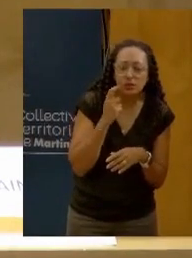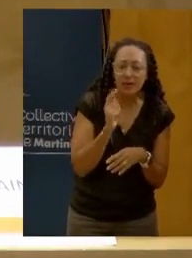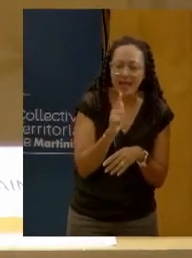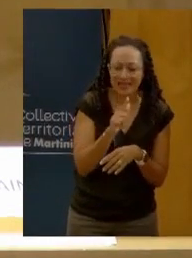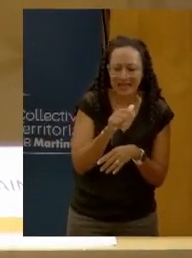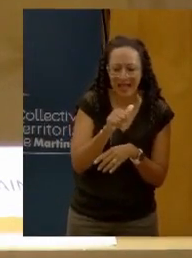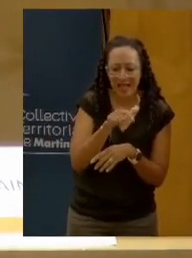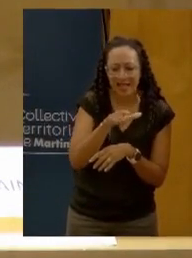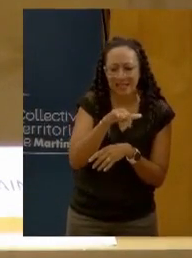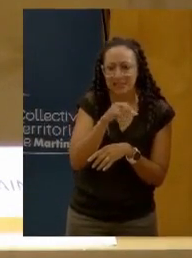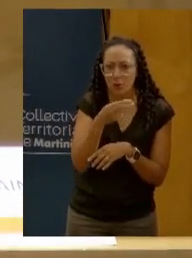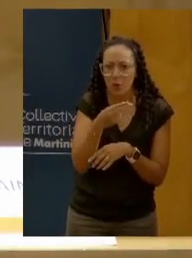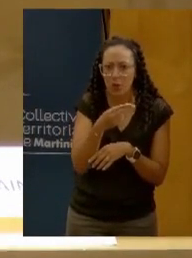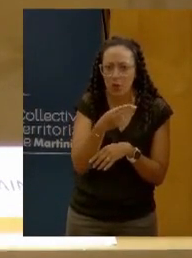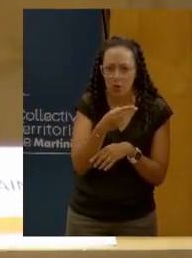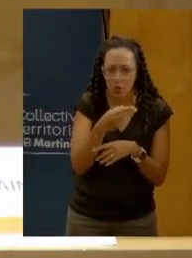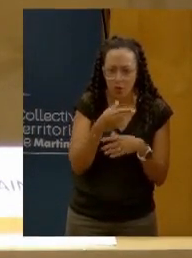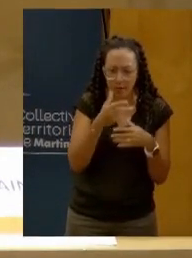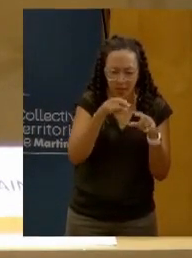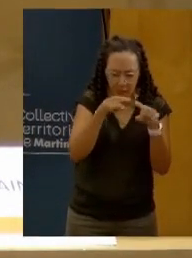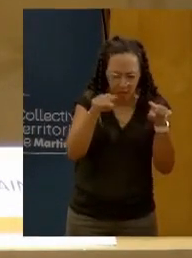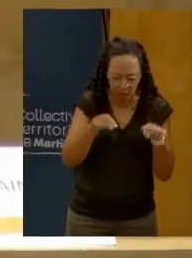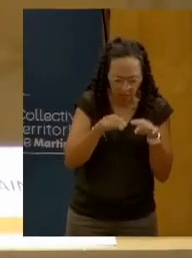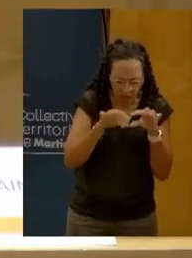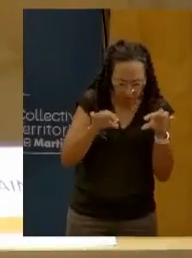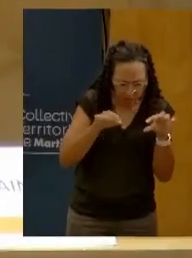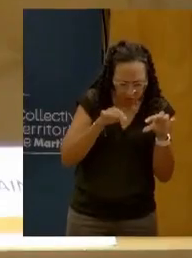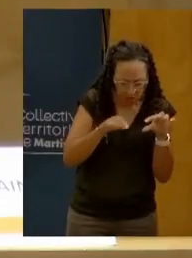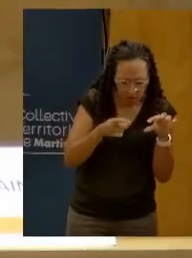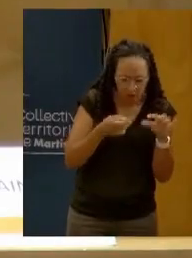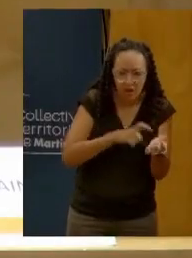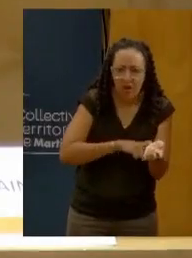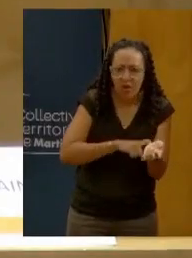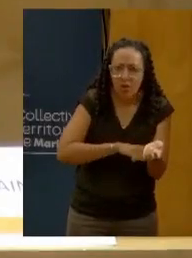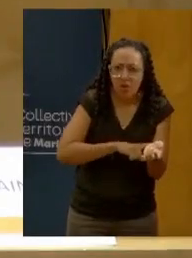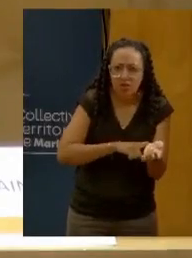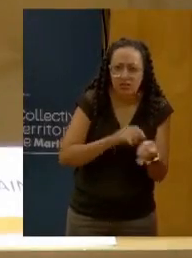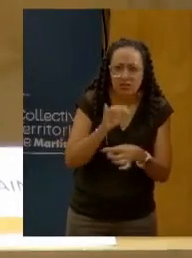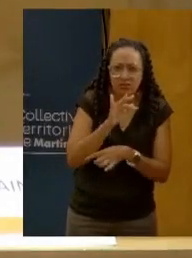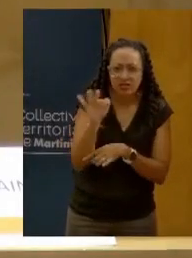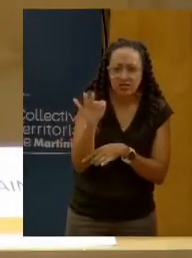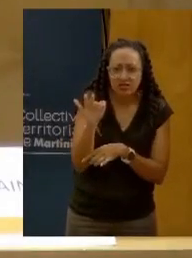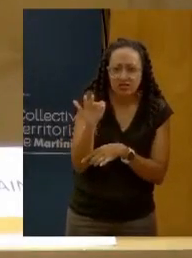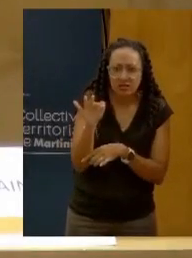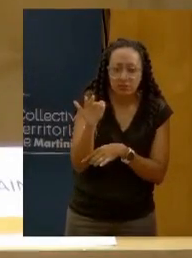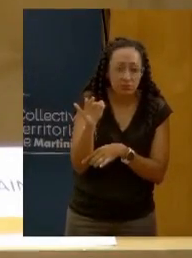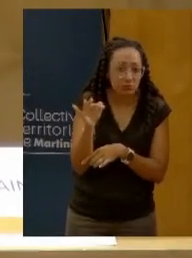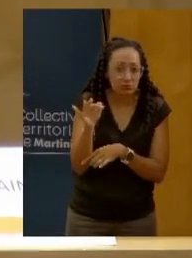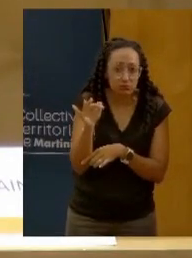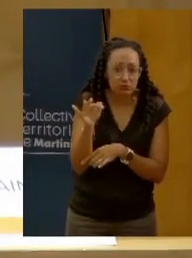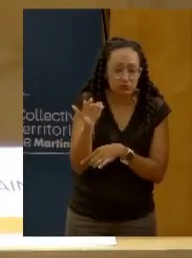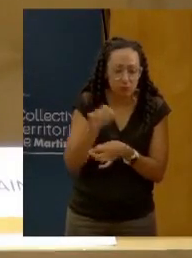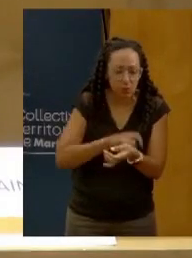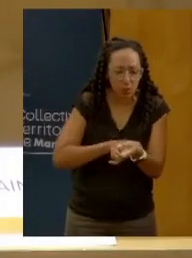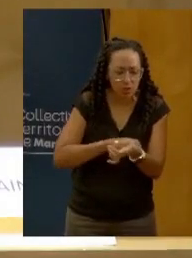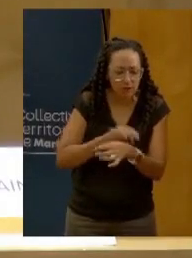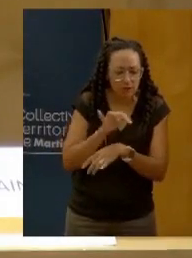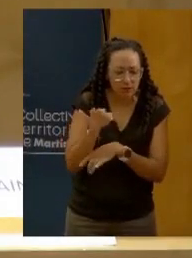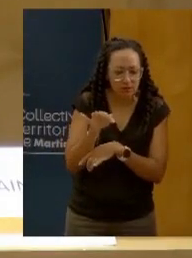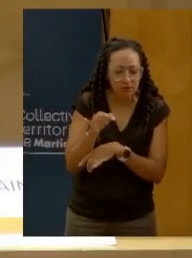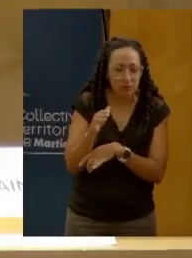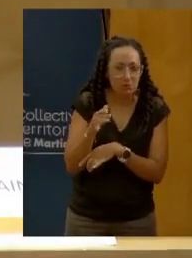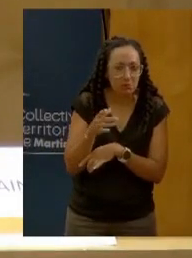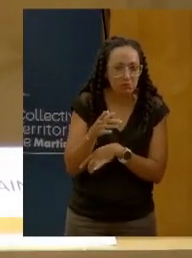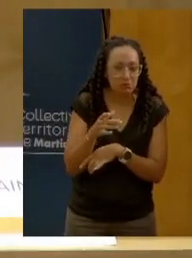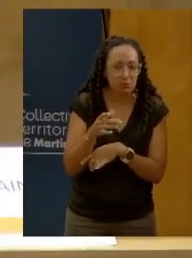et puis en bas du sachet, c'est marqué Origine France. Origine France. Alors